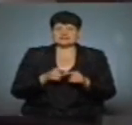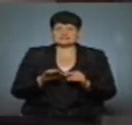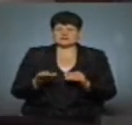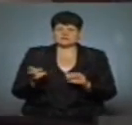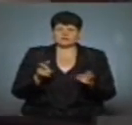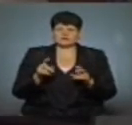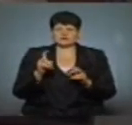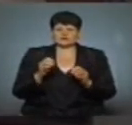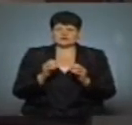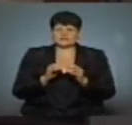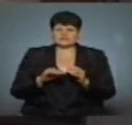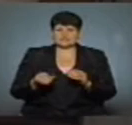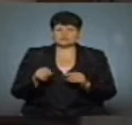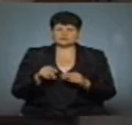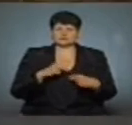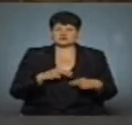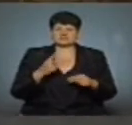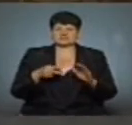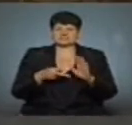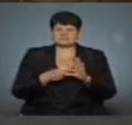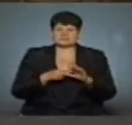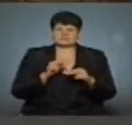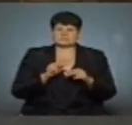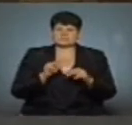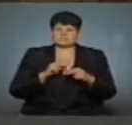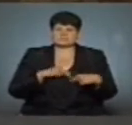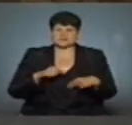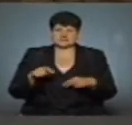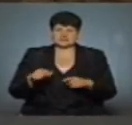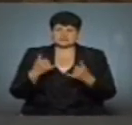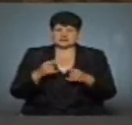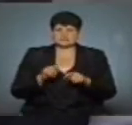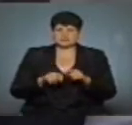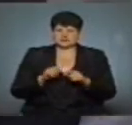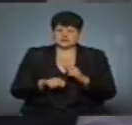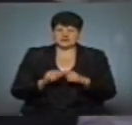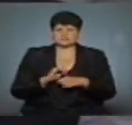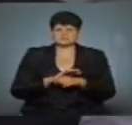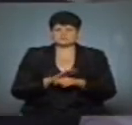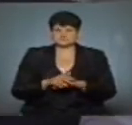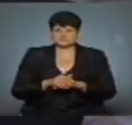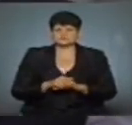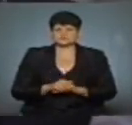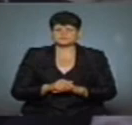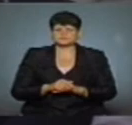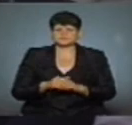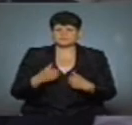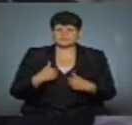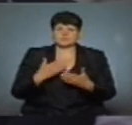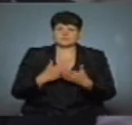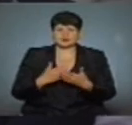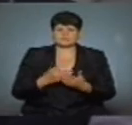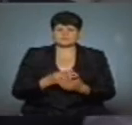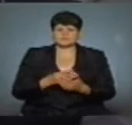працює 27 працівників, яких зараз тестують на COVID-19, розповідає Валентина Машталір. Ми маємо